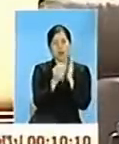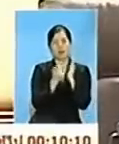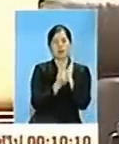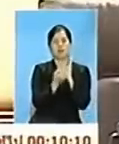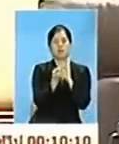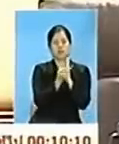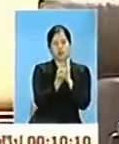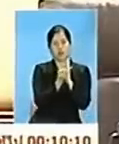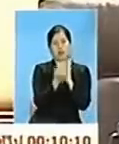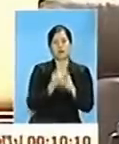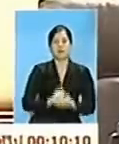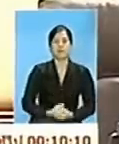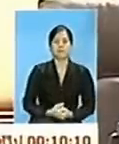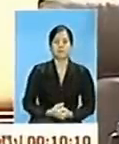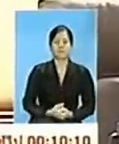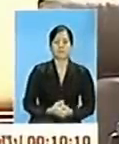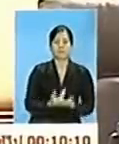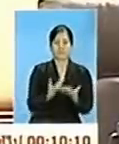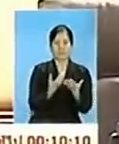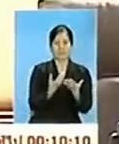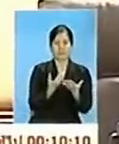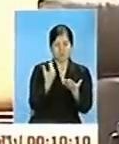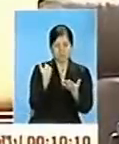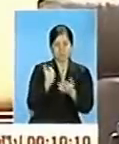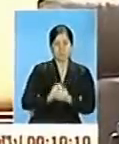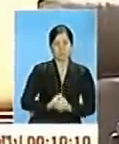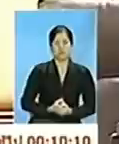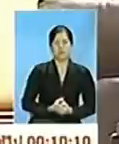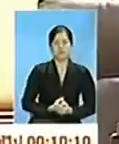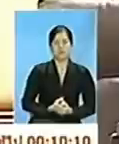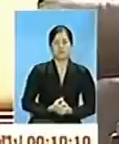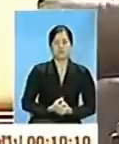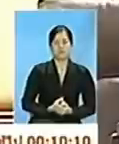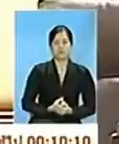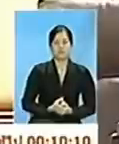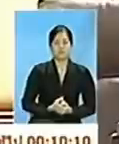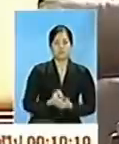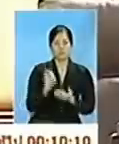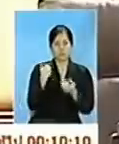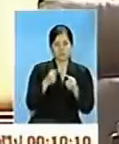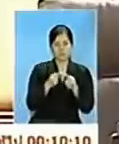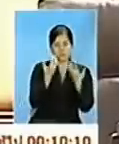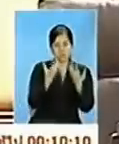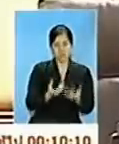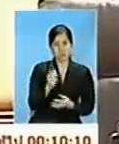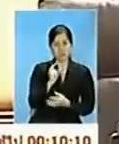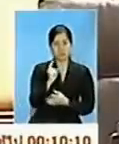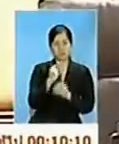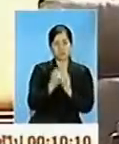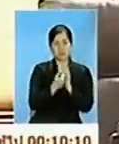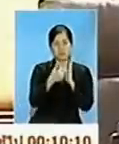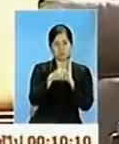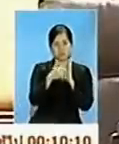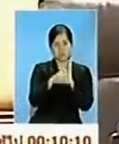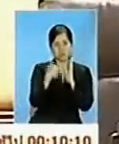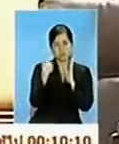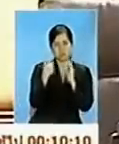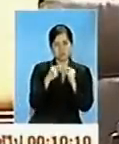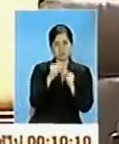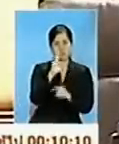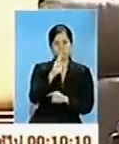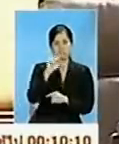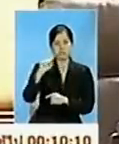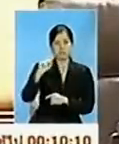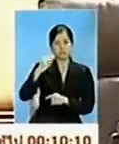ายทั้งนั้นนะครับที่เข้ามาหนักที่สุดในภาคอีสานที่กลับได้